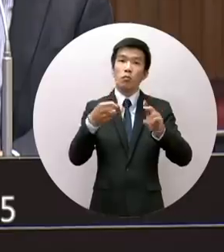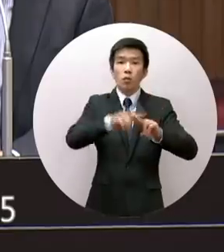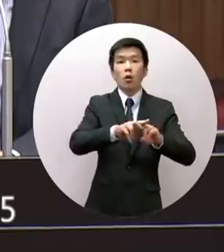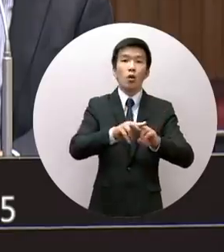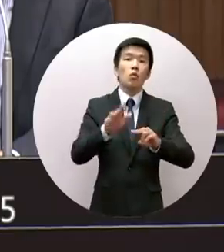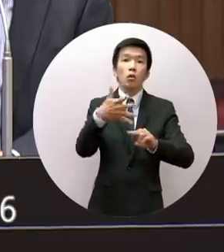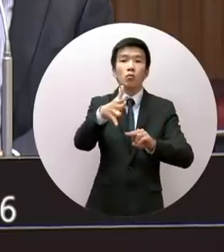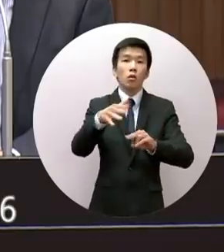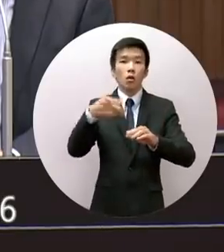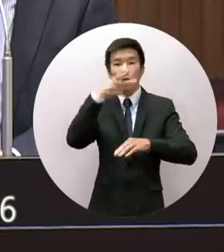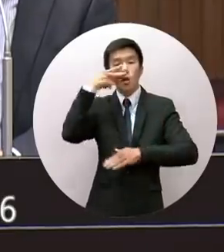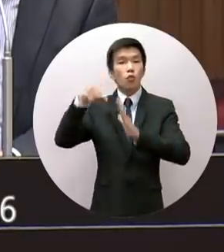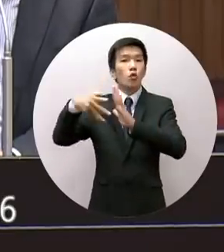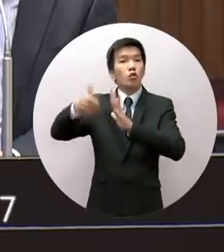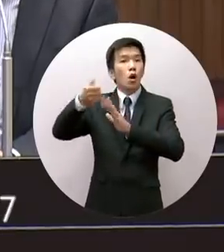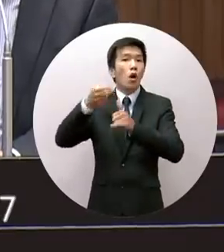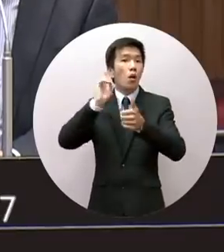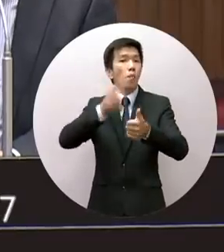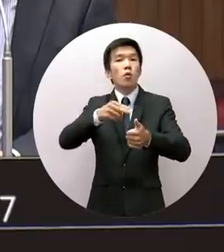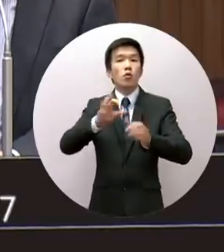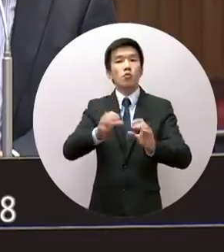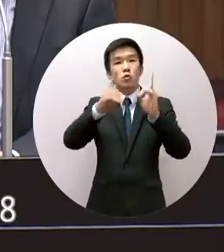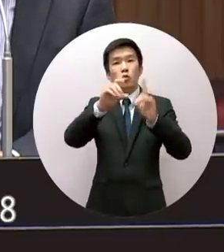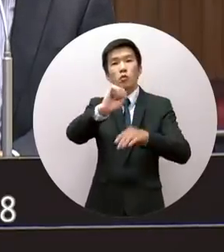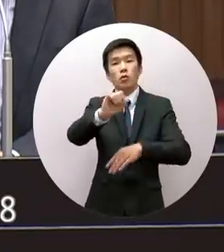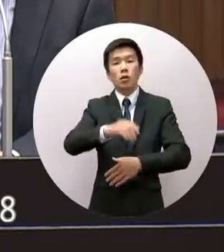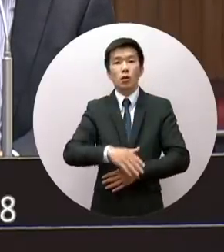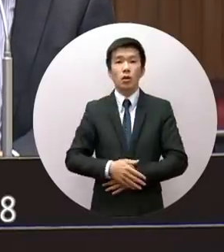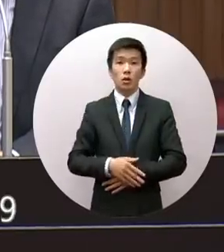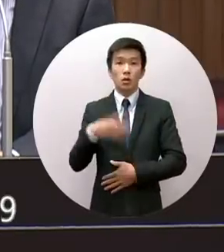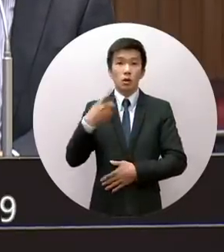定啊。10月份也没涨啊。